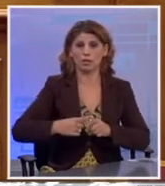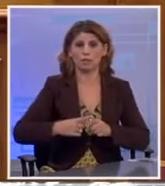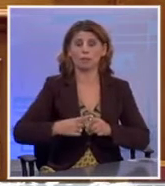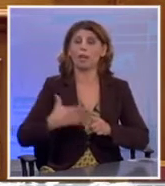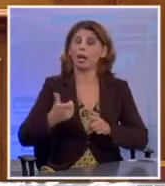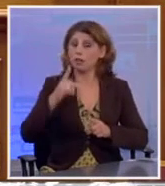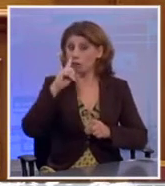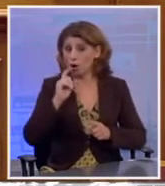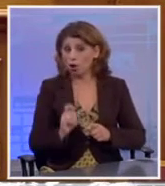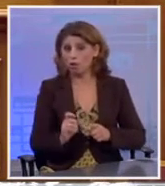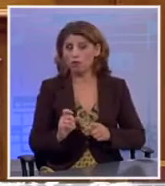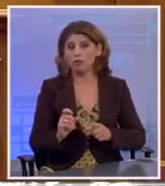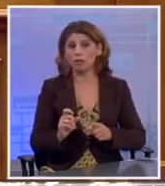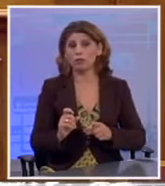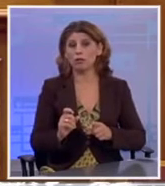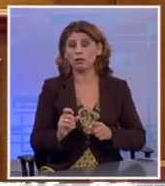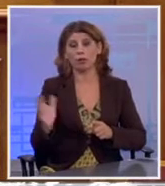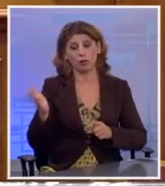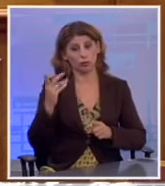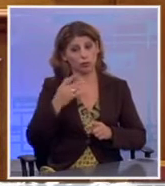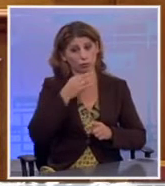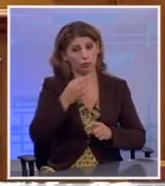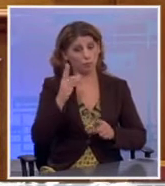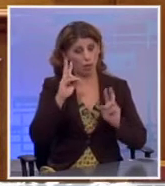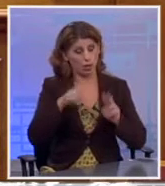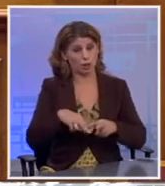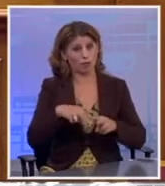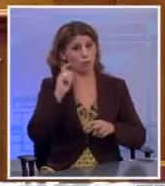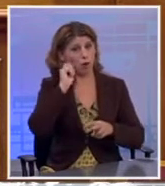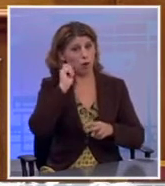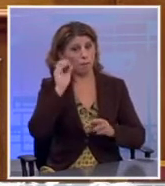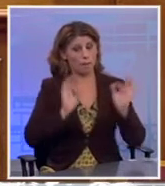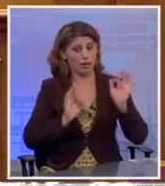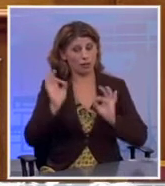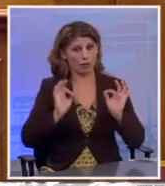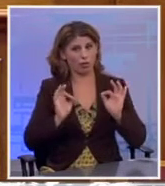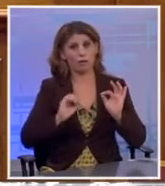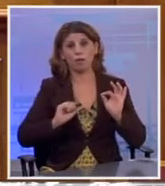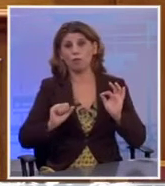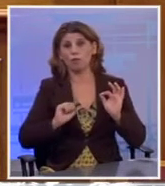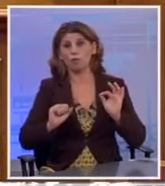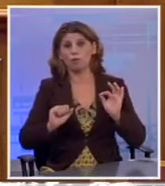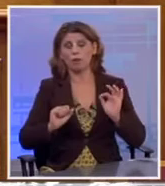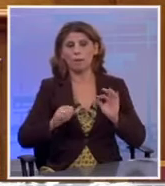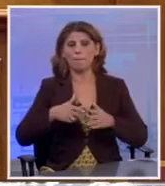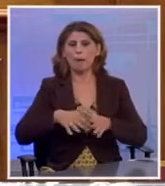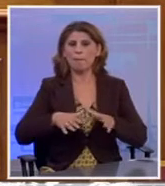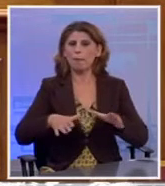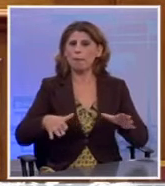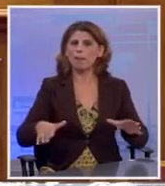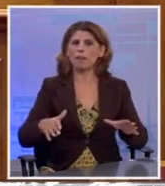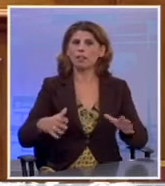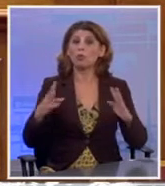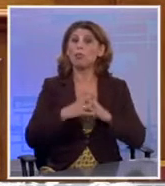Έχετε χρέος, μου είπε τότε που αναγνωρίσαμε με το όνομα Μακεδονία τα Σκόπια, φοβούμασταν την επέκταση